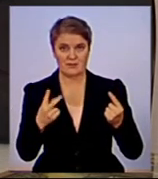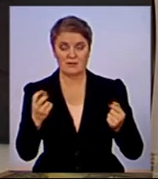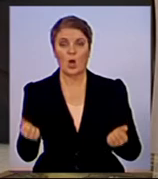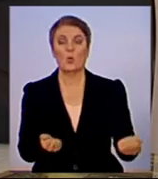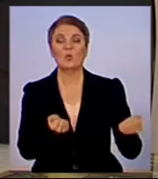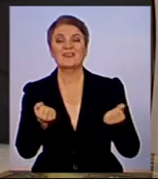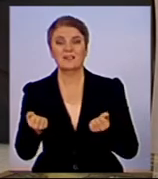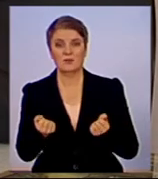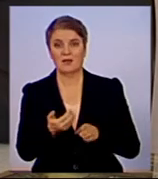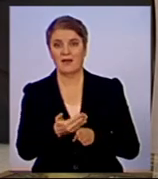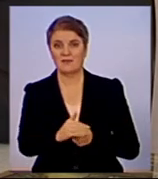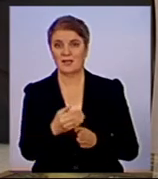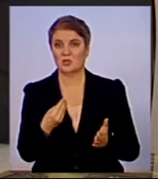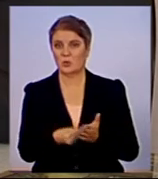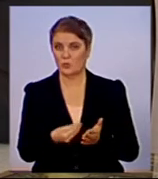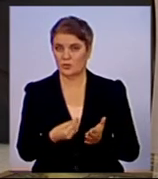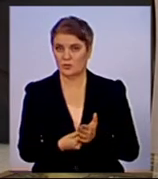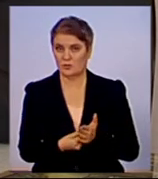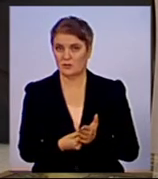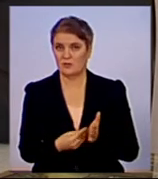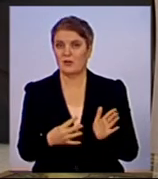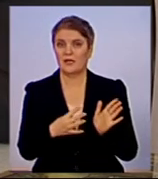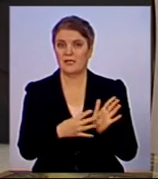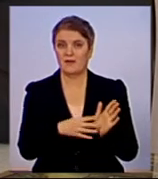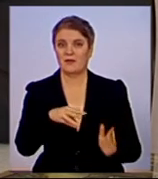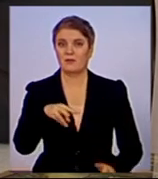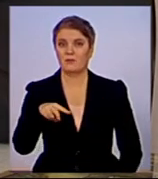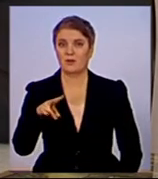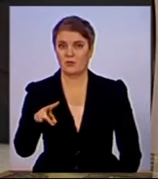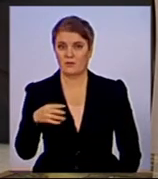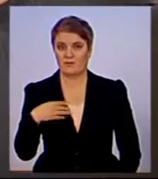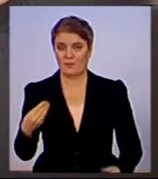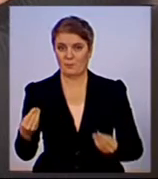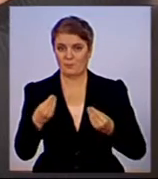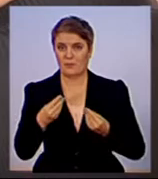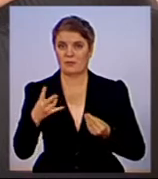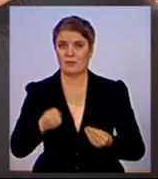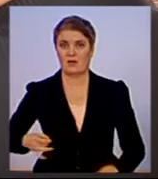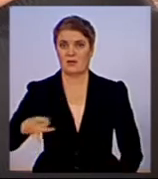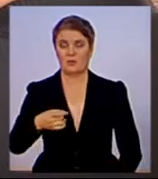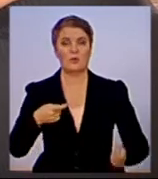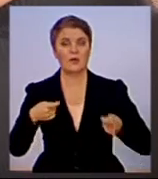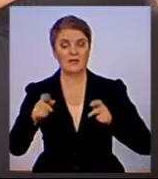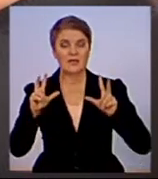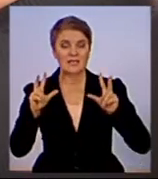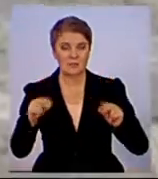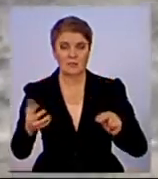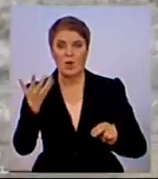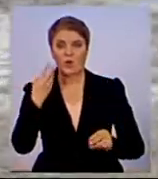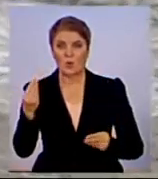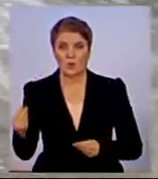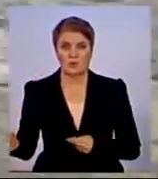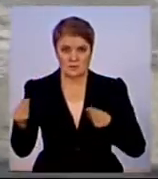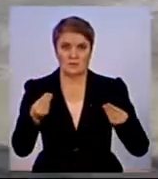утримання доріг виділяються кошти певні. 9 мільйонів там нам виділено на район. Керівник запевнив, щойно гроші надійдуть,